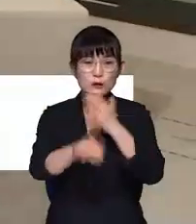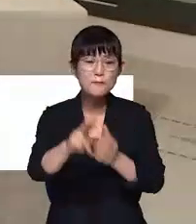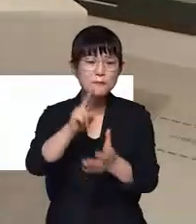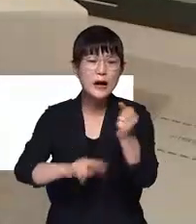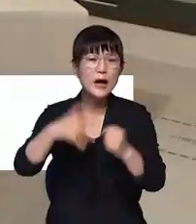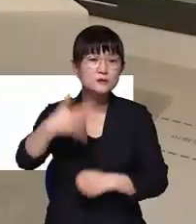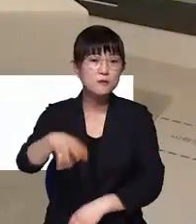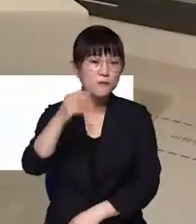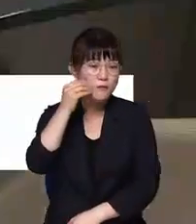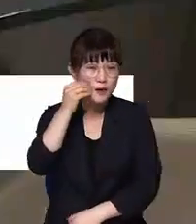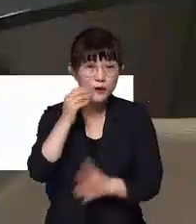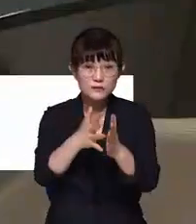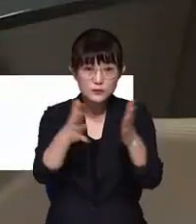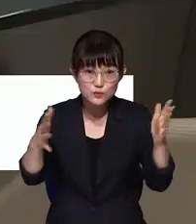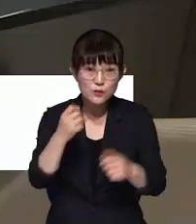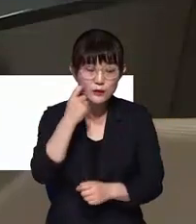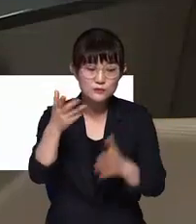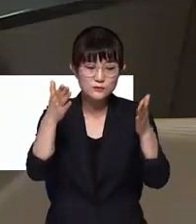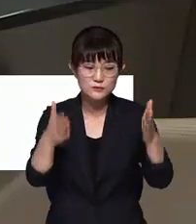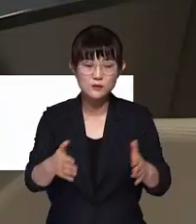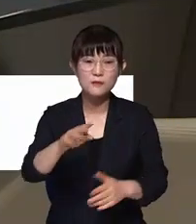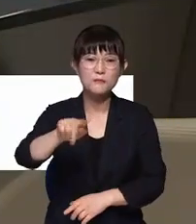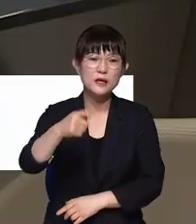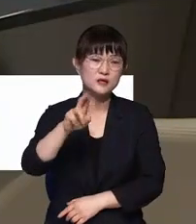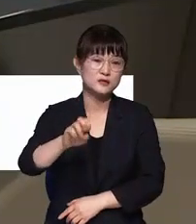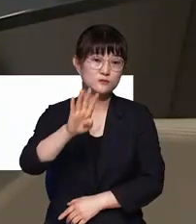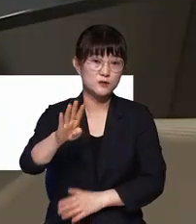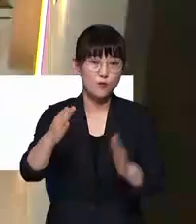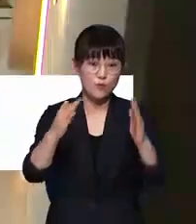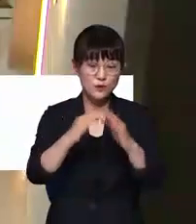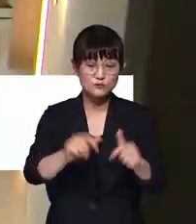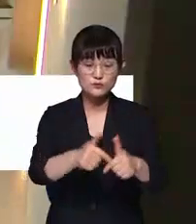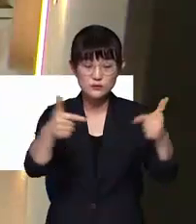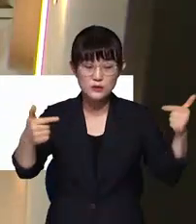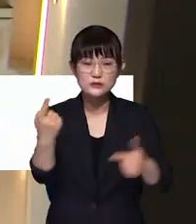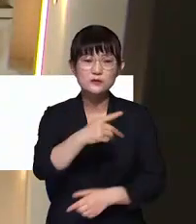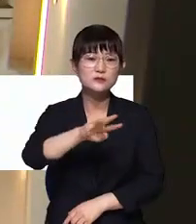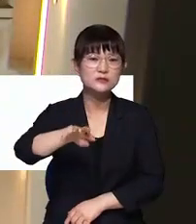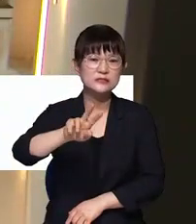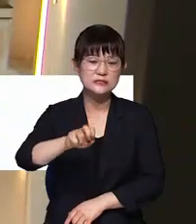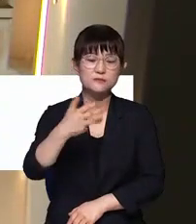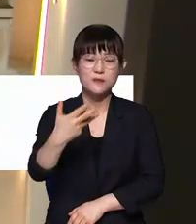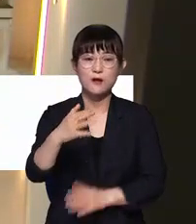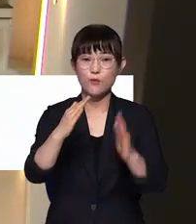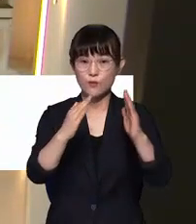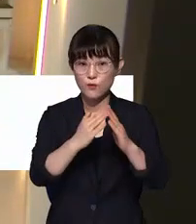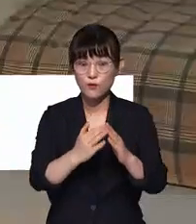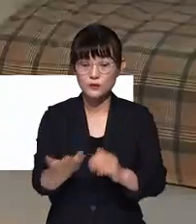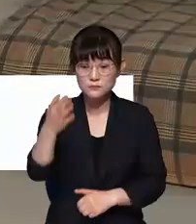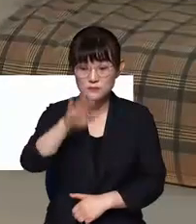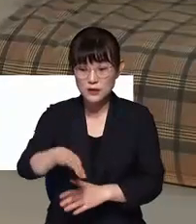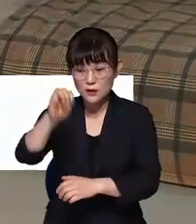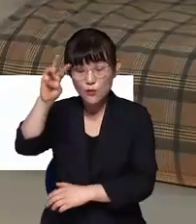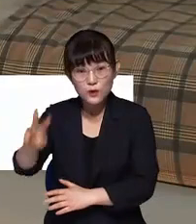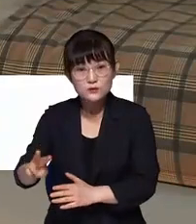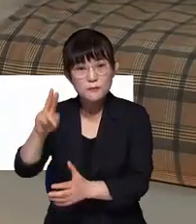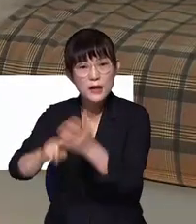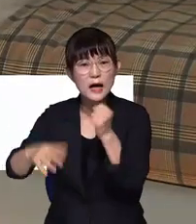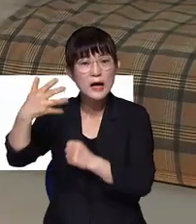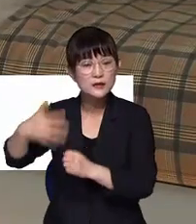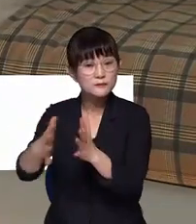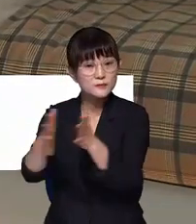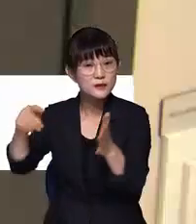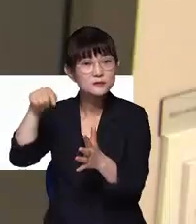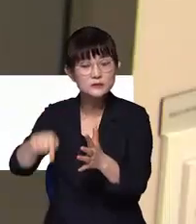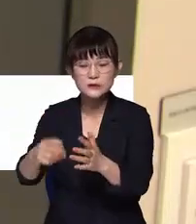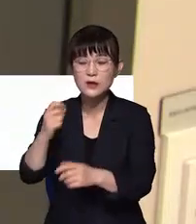후 미분양도 한 달 새 124호가 증가한 1,328호로 집계됐습니다. 반면 광주의 미분양 주택은 한